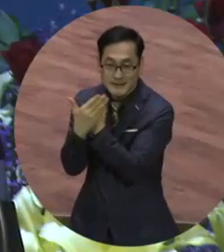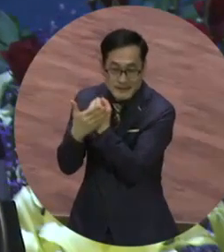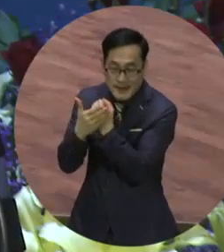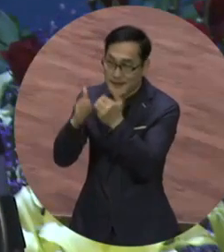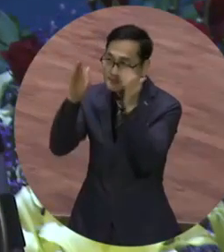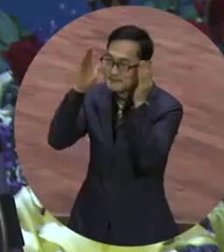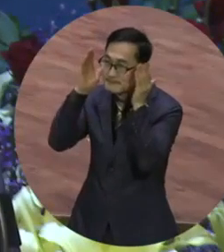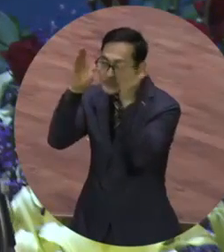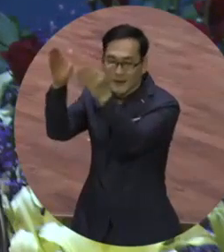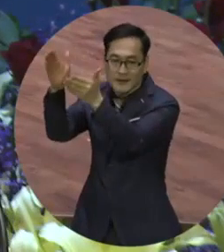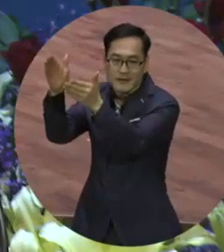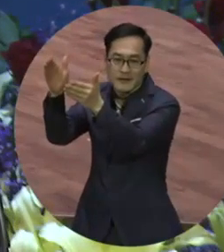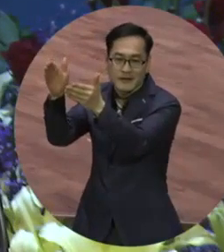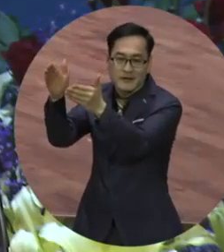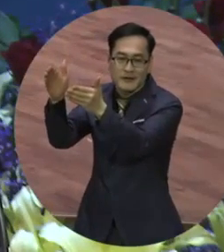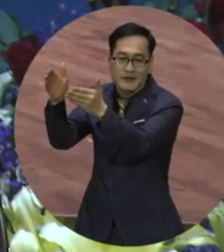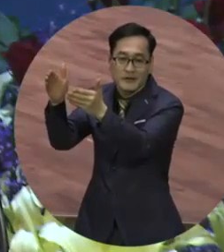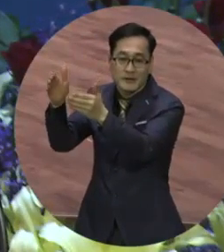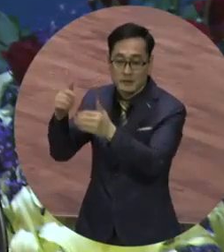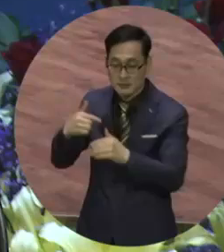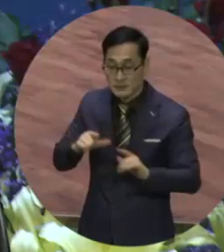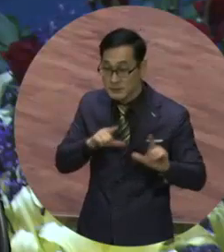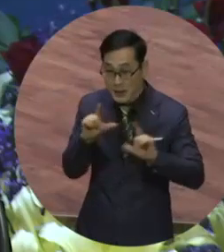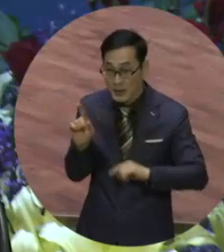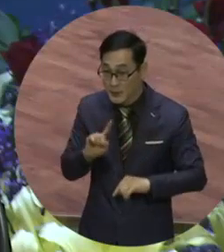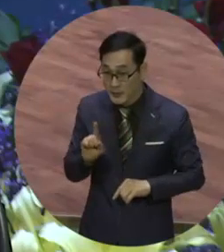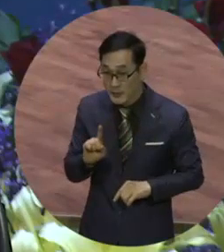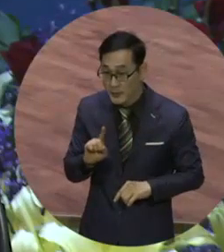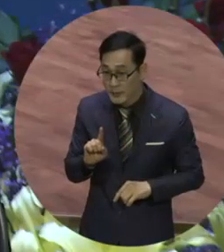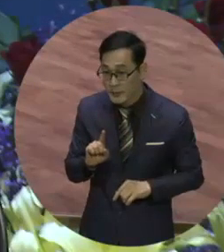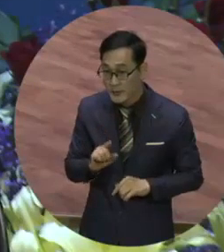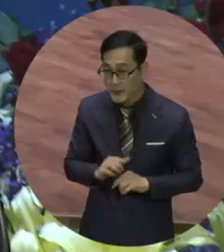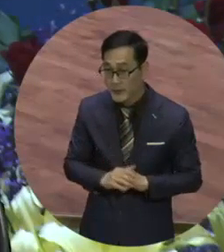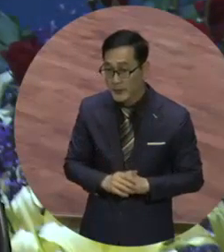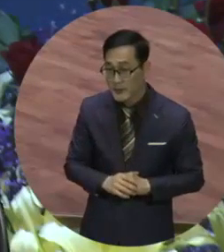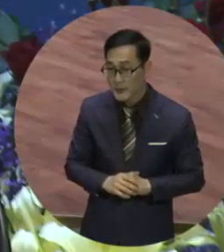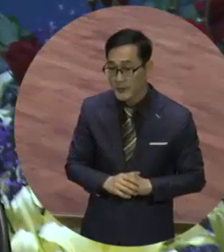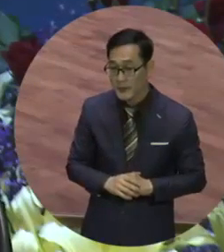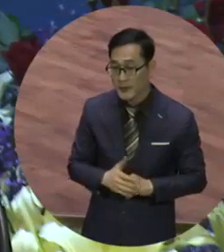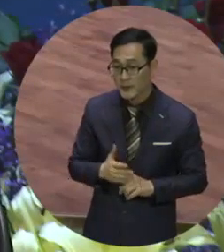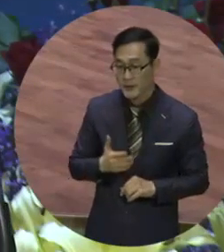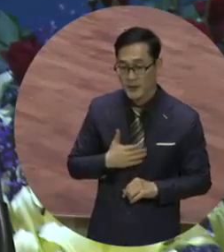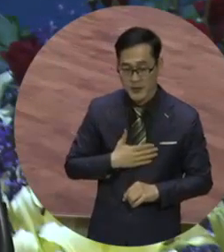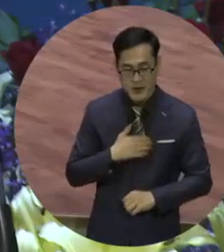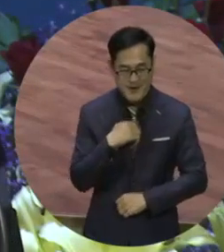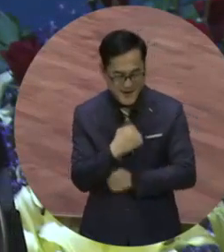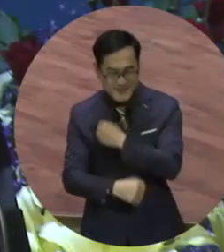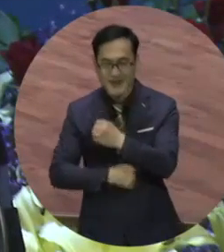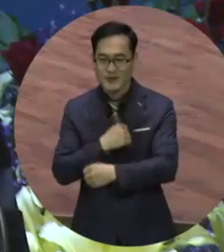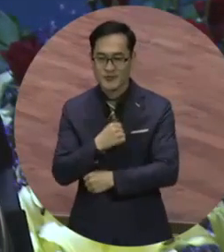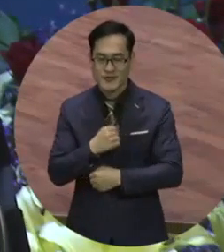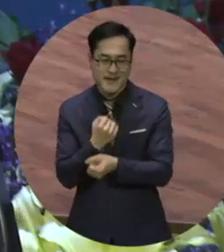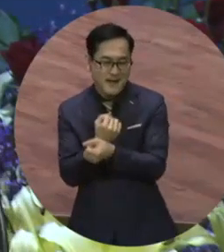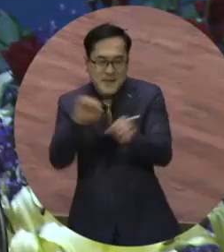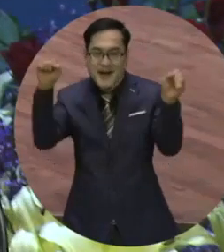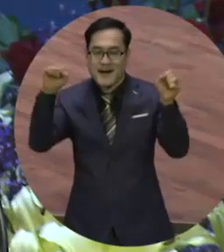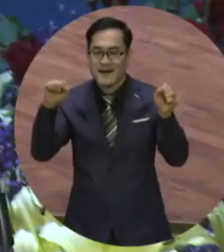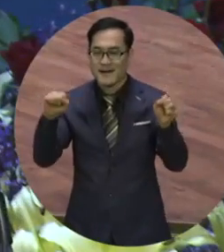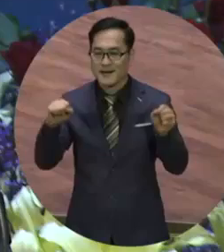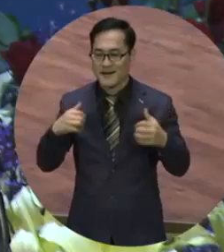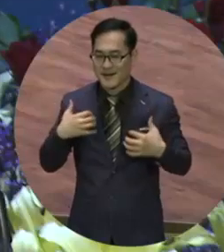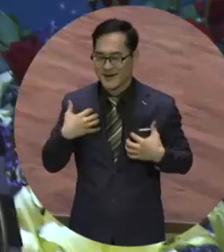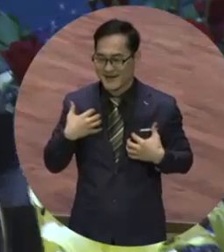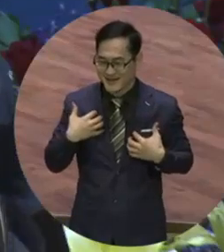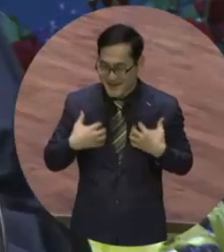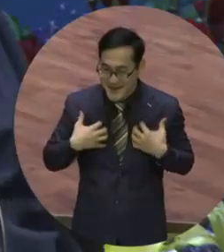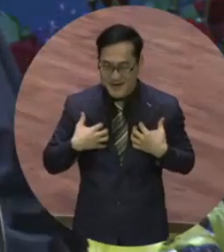바라보면서 이제는 뭐 어떻게 살아야 되느냐. 이야. 나 자유, 너 자유, 내 인생의 해답, 내 모든 인생